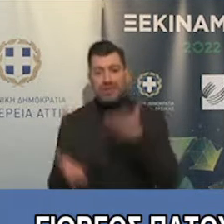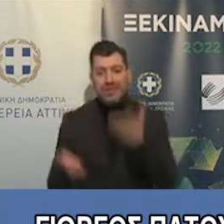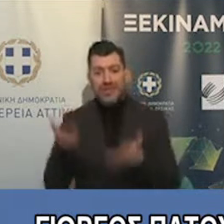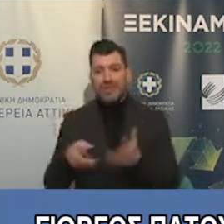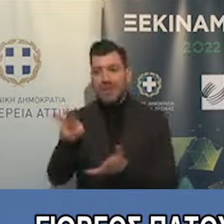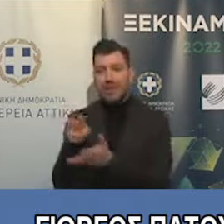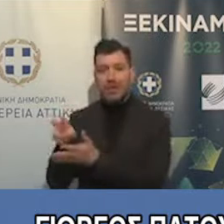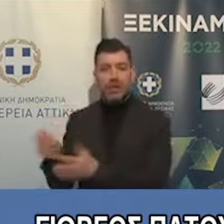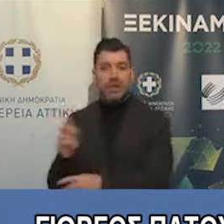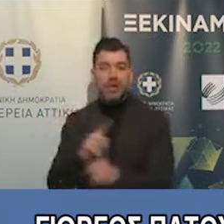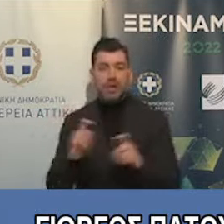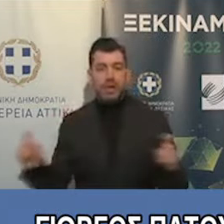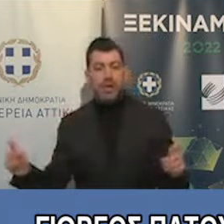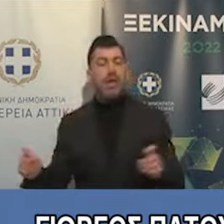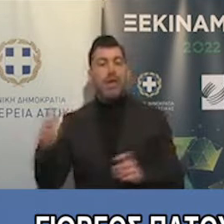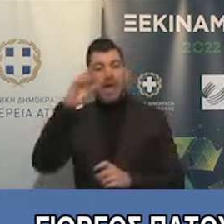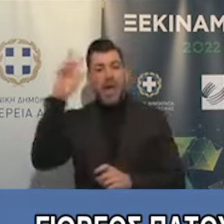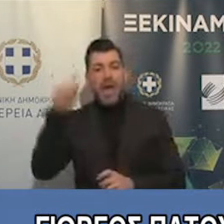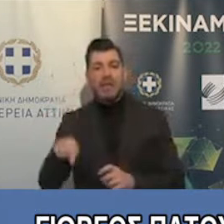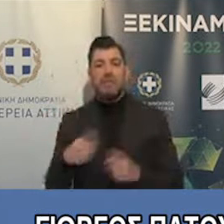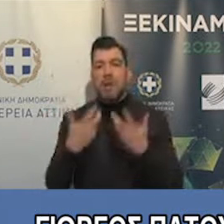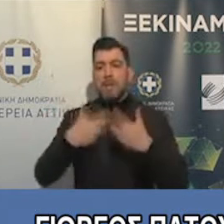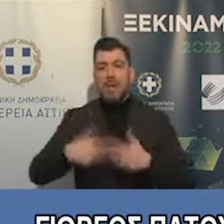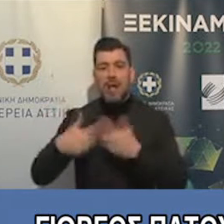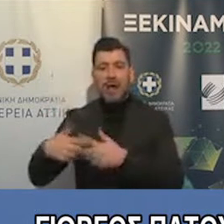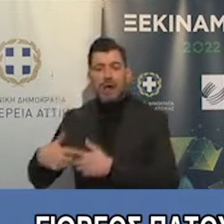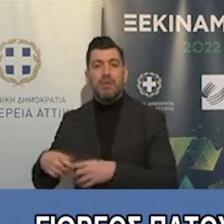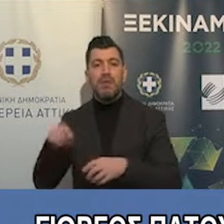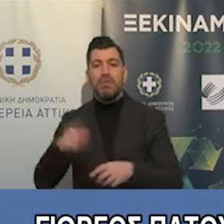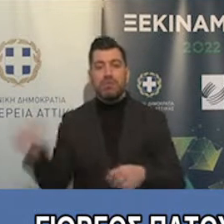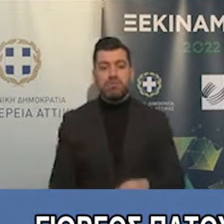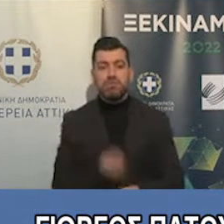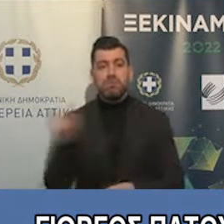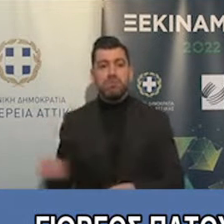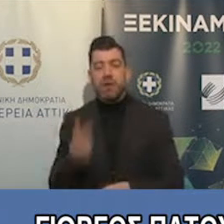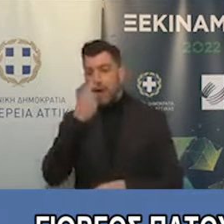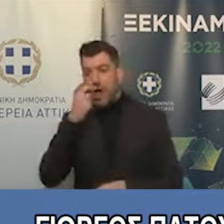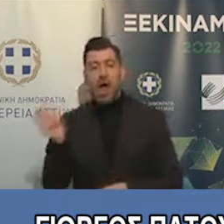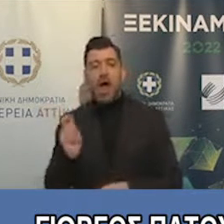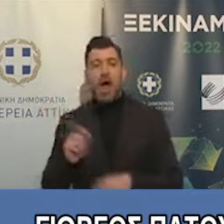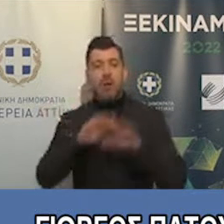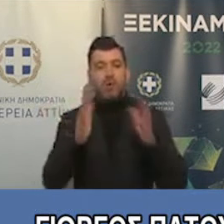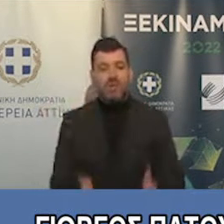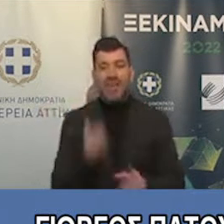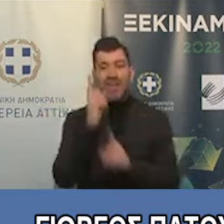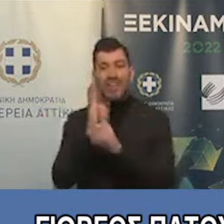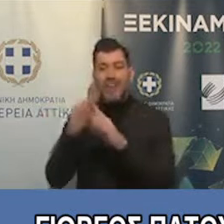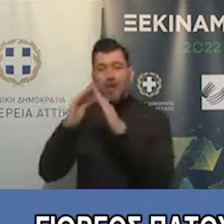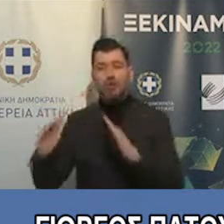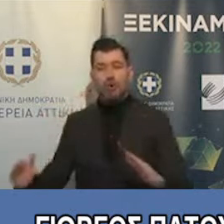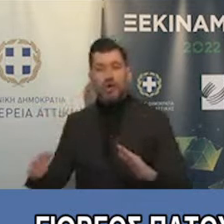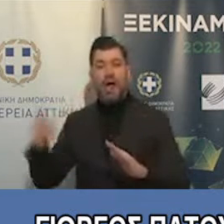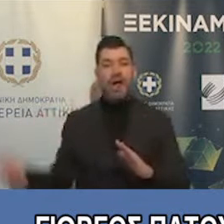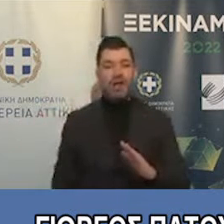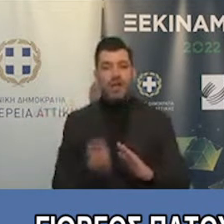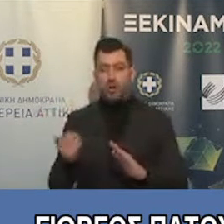σίδα διακριτής συλλογής ανακυκλώσιμων υλικών και βιοαποβλήτων και όσκια ανακύκλωσης. Με τον εξυπνισμό αυτό,